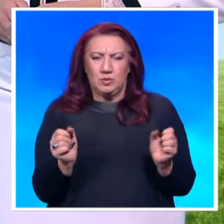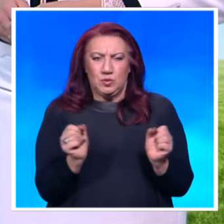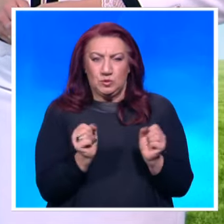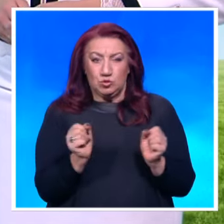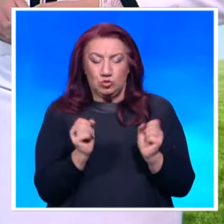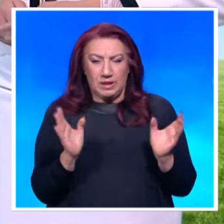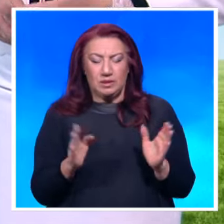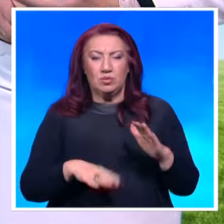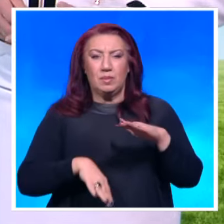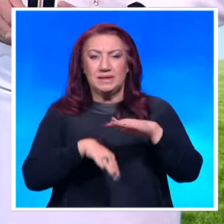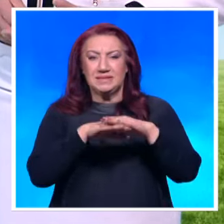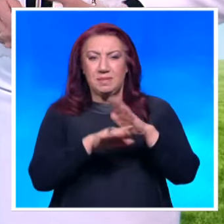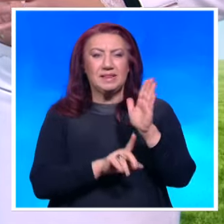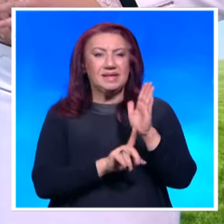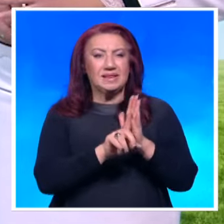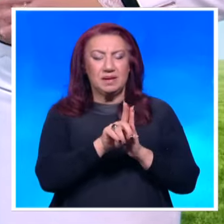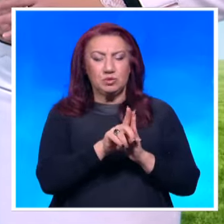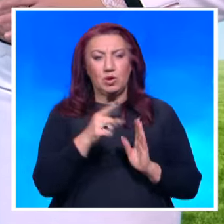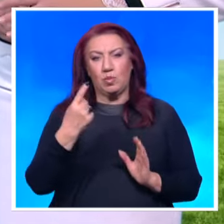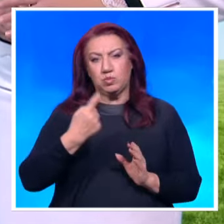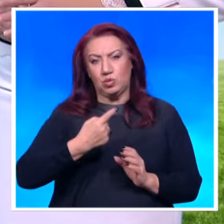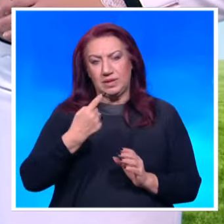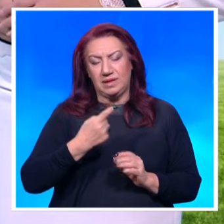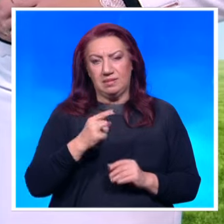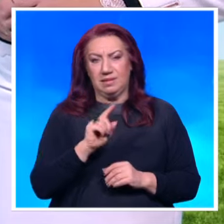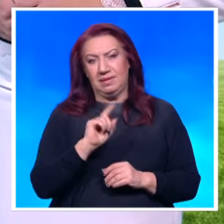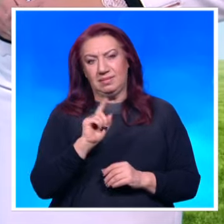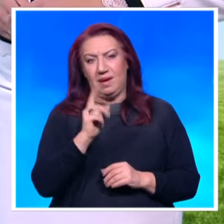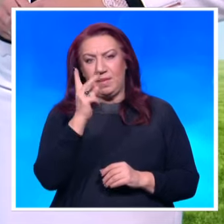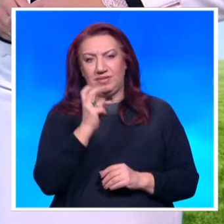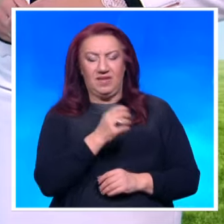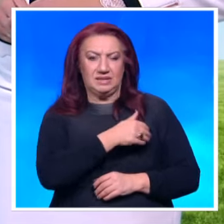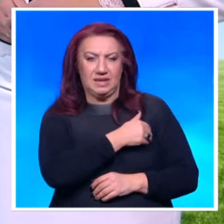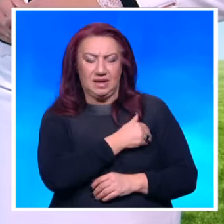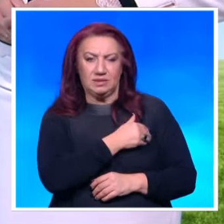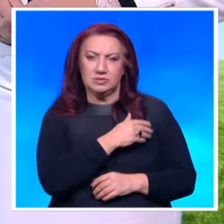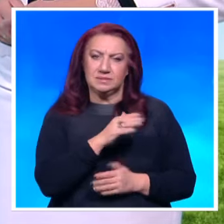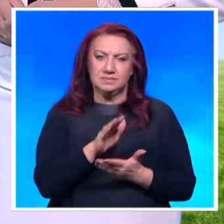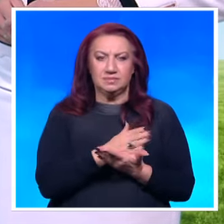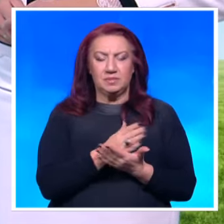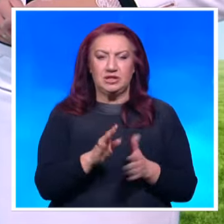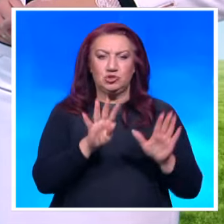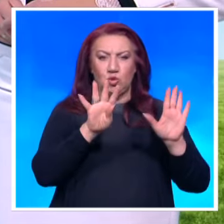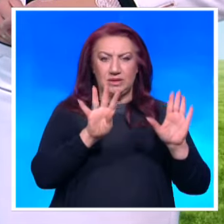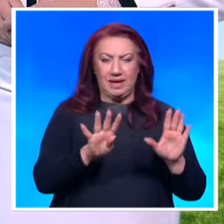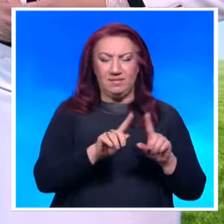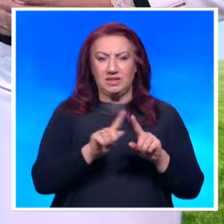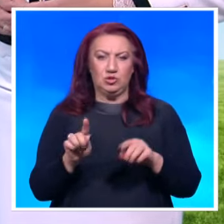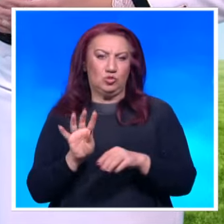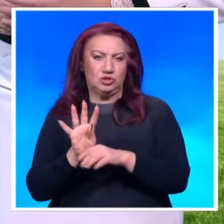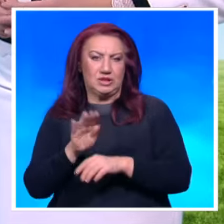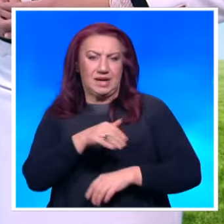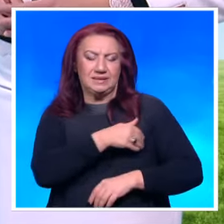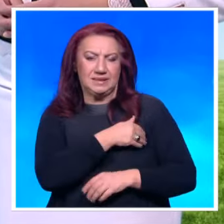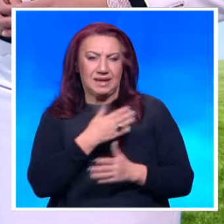максималните температури в понеделник вече няма да бъдат 20° а ще са между 9 и 14°